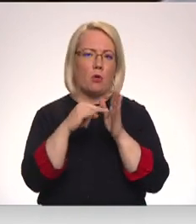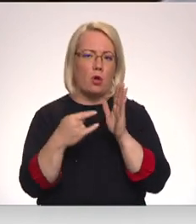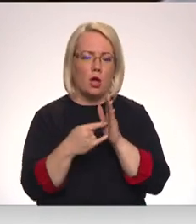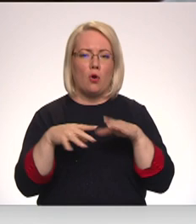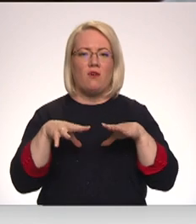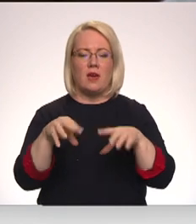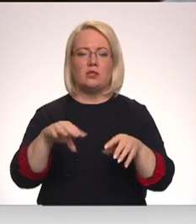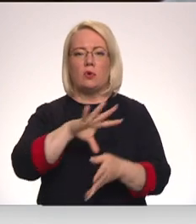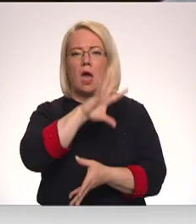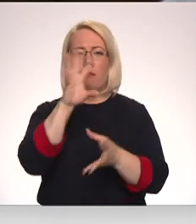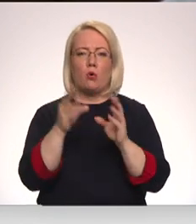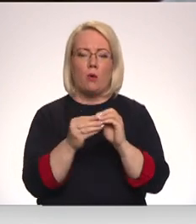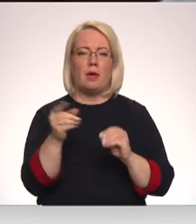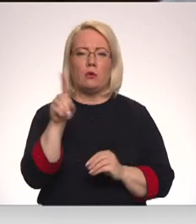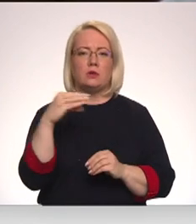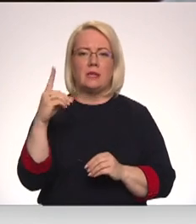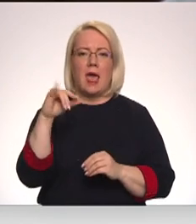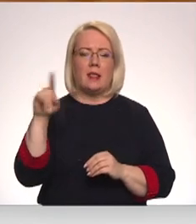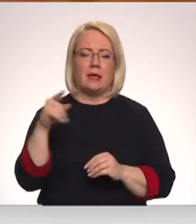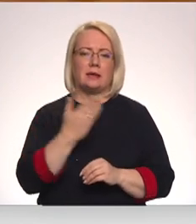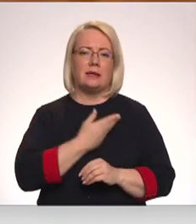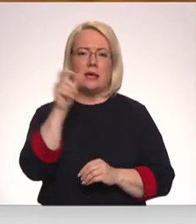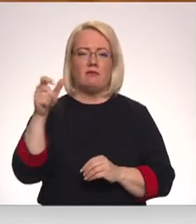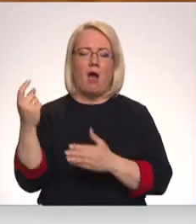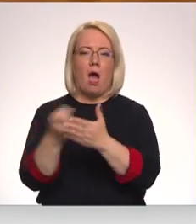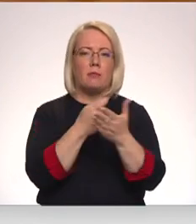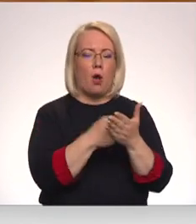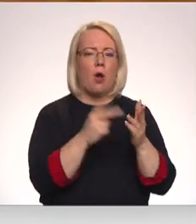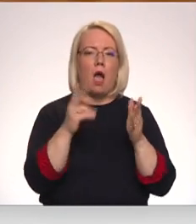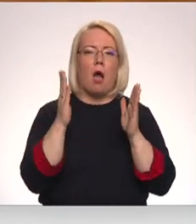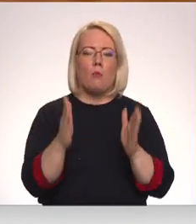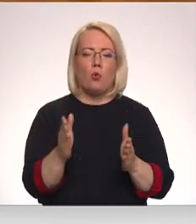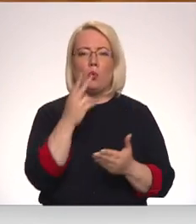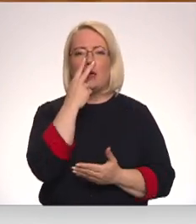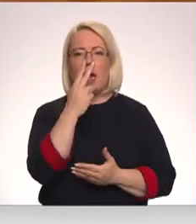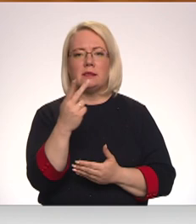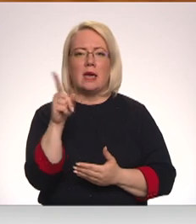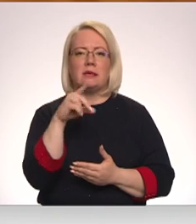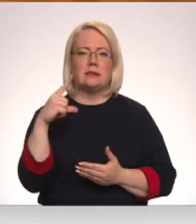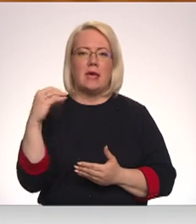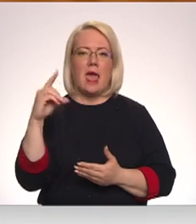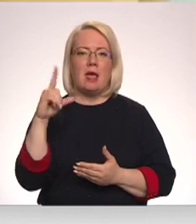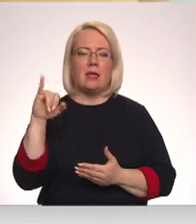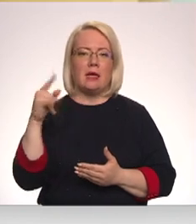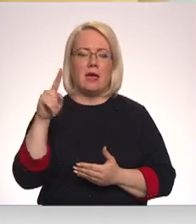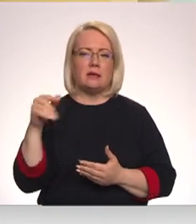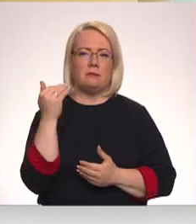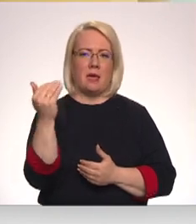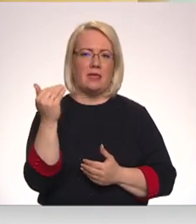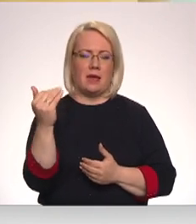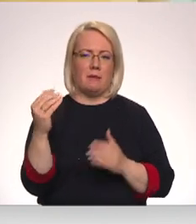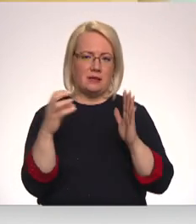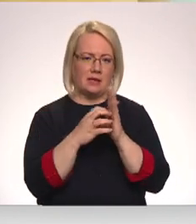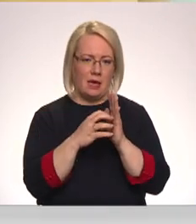veicot apjomīgu Sēlijas iedzīvotāju aptauju par to, kā būtu jāizskatās Sēlijas identitātes zīmei. Staltbriedis